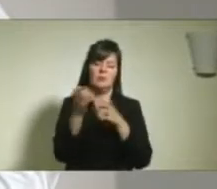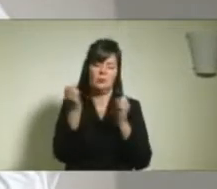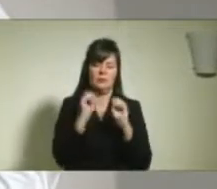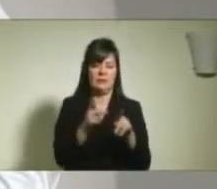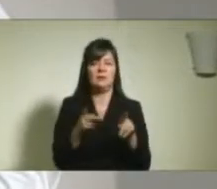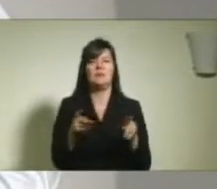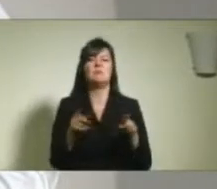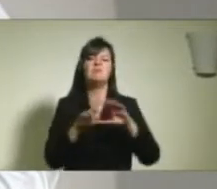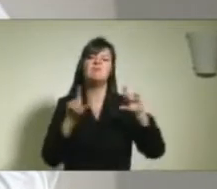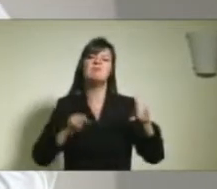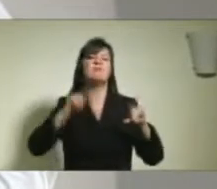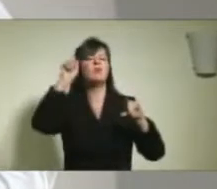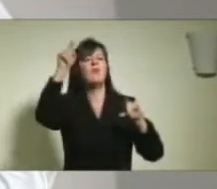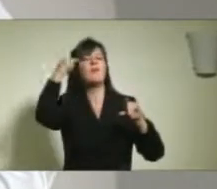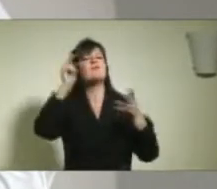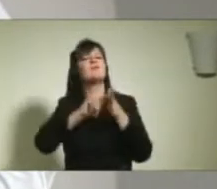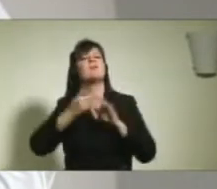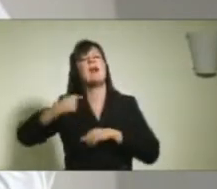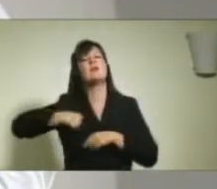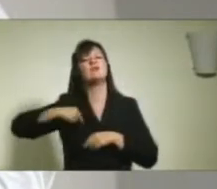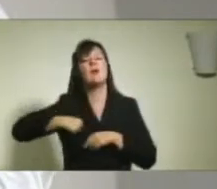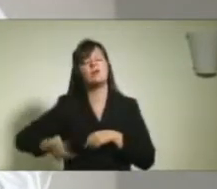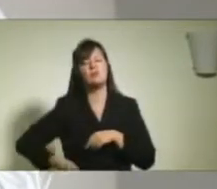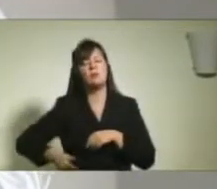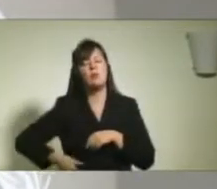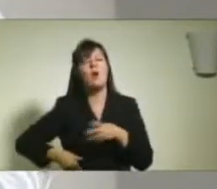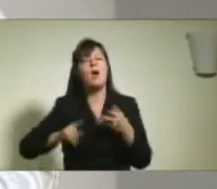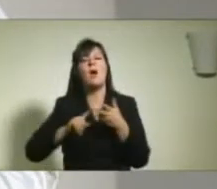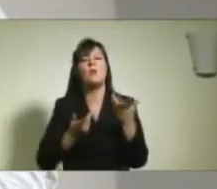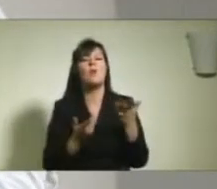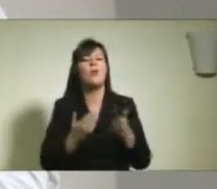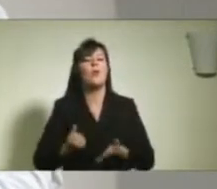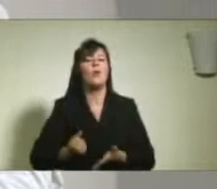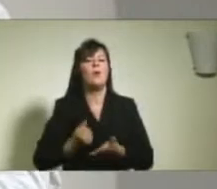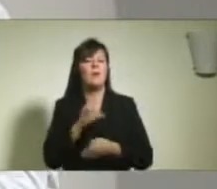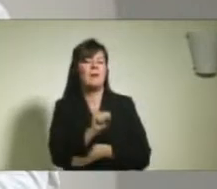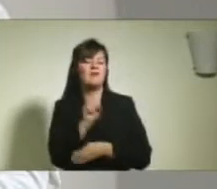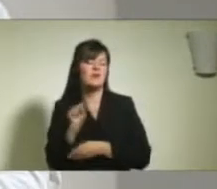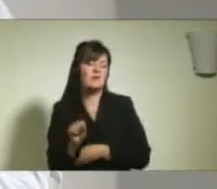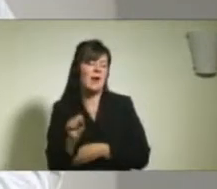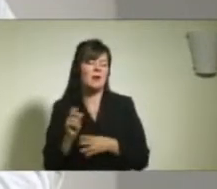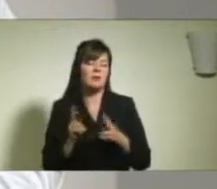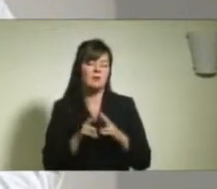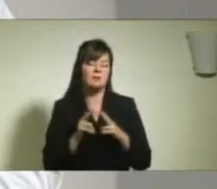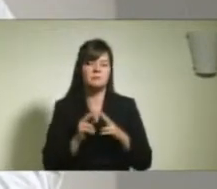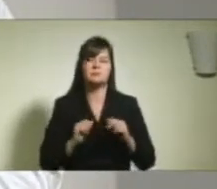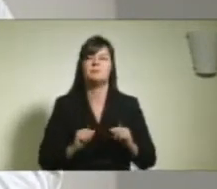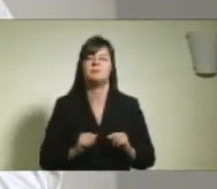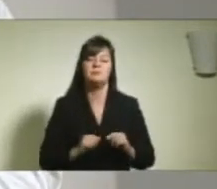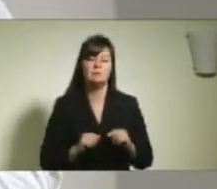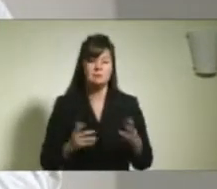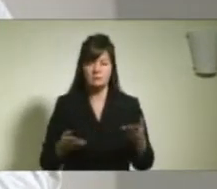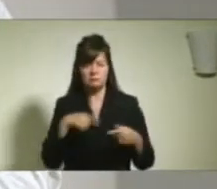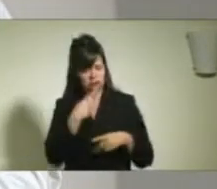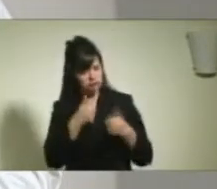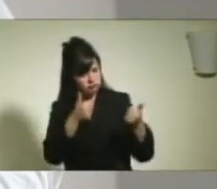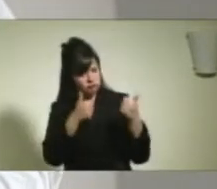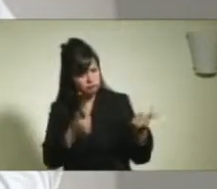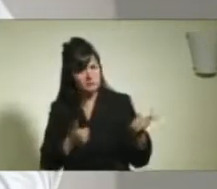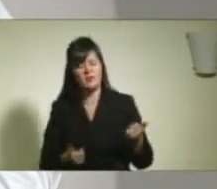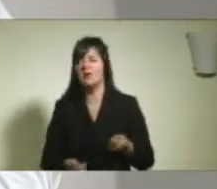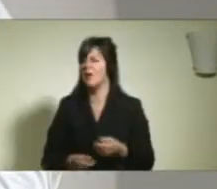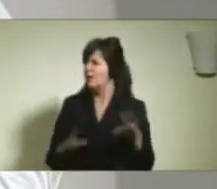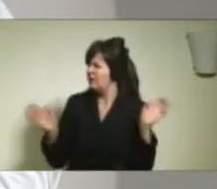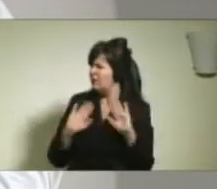ce sont des chèques d'assurance, emploi ou d'assistance sociale. Et j'ai dit, c'est pas si mal. Elle m'a dit, non, vous